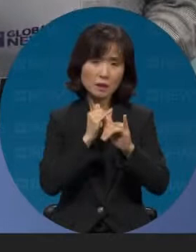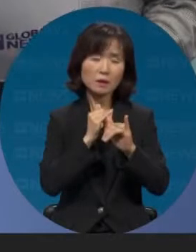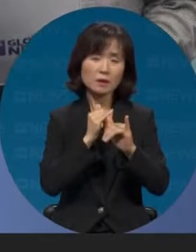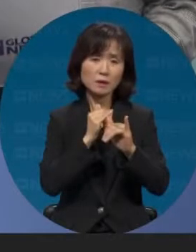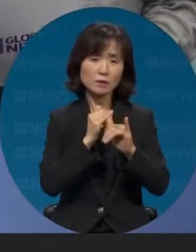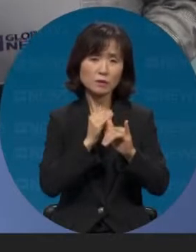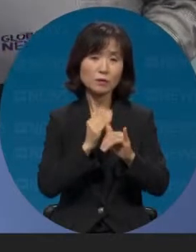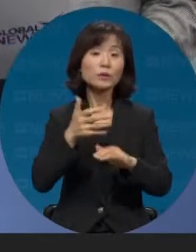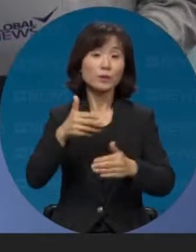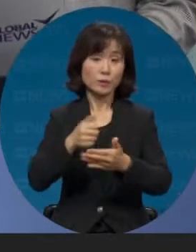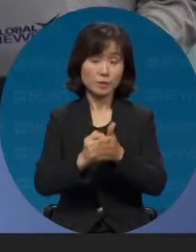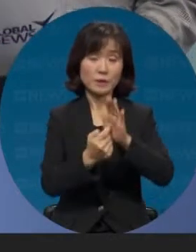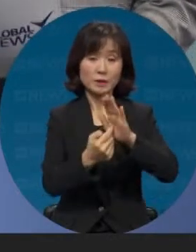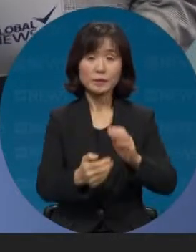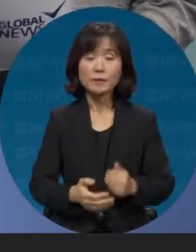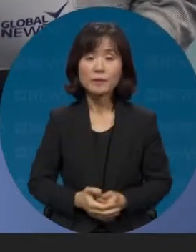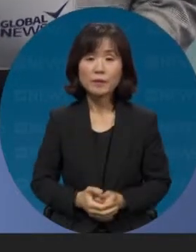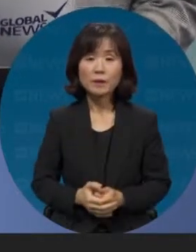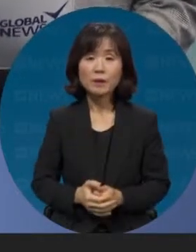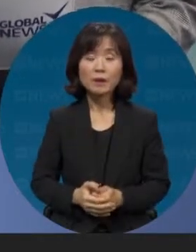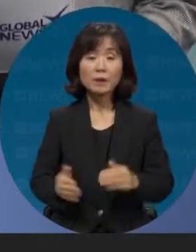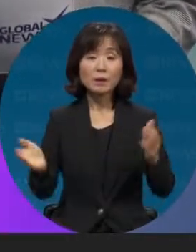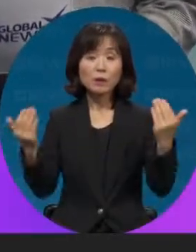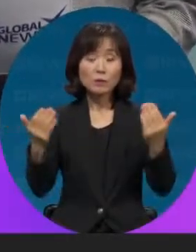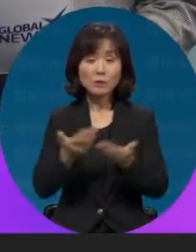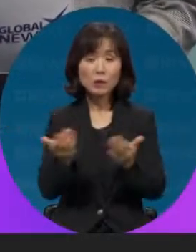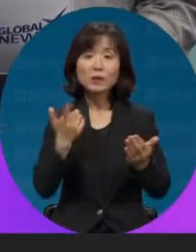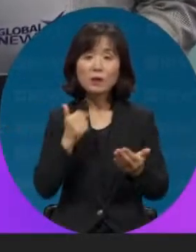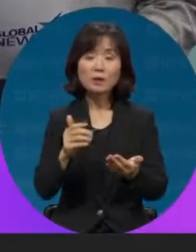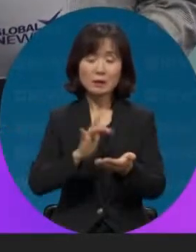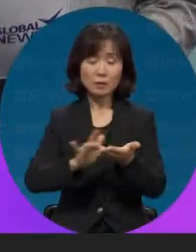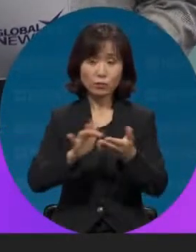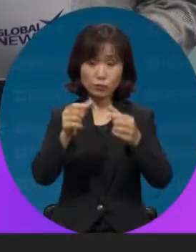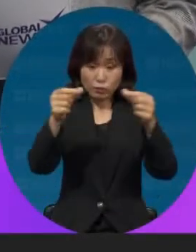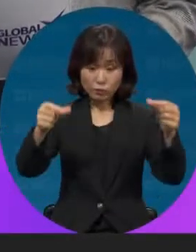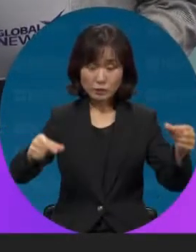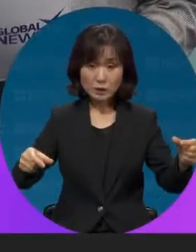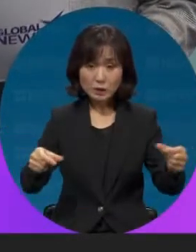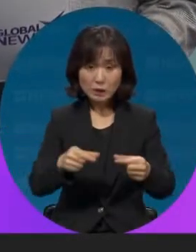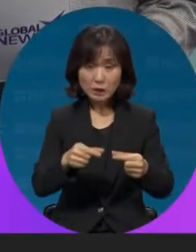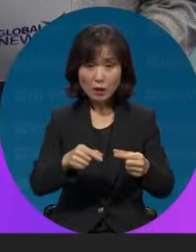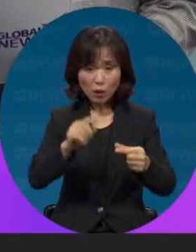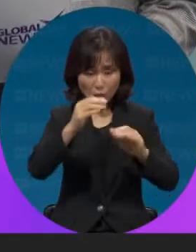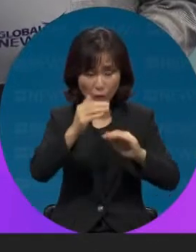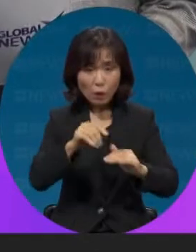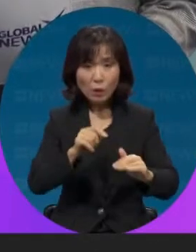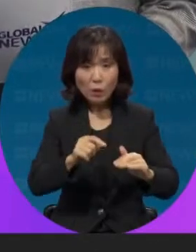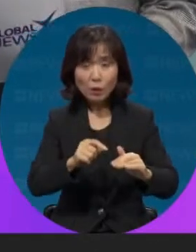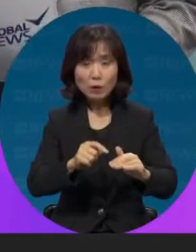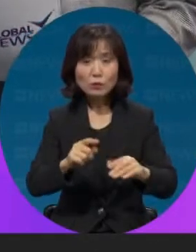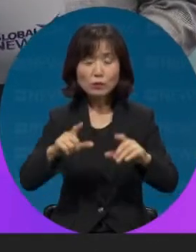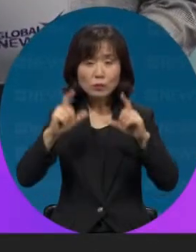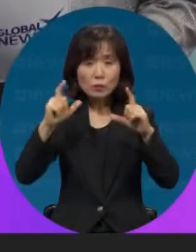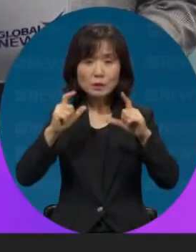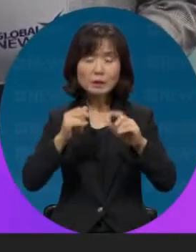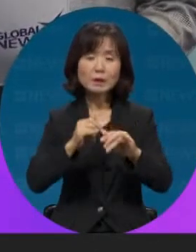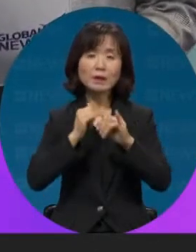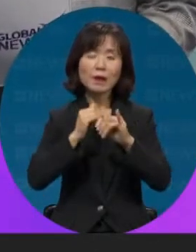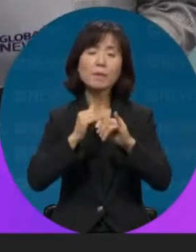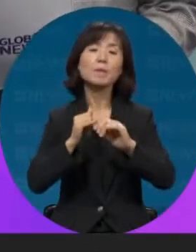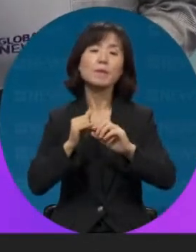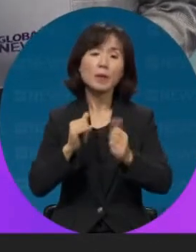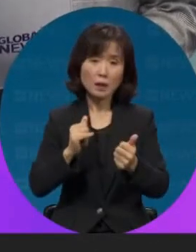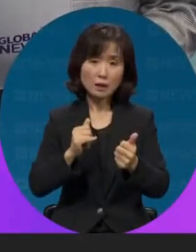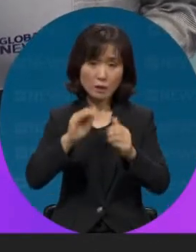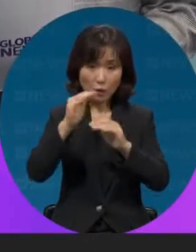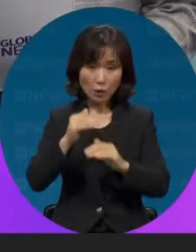하게 됐다고 별로 내렸습니다 대학교에서 나눠 졌던 태블릿 pc 의 주인공이 자살로 사망한 은 이야기가 있었고 이를 접한